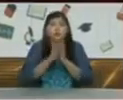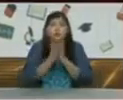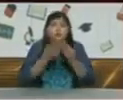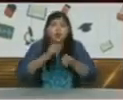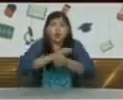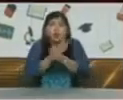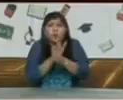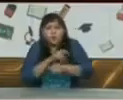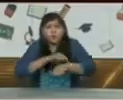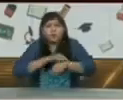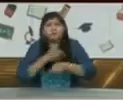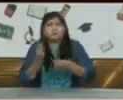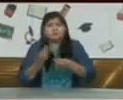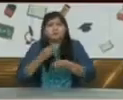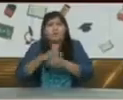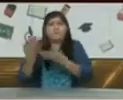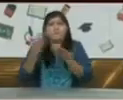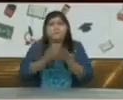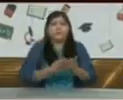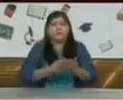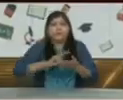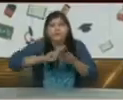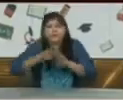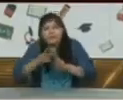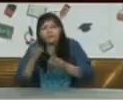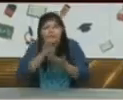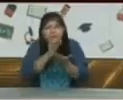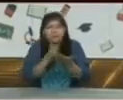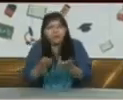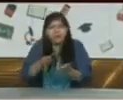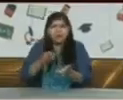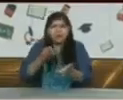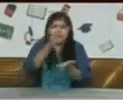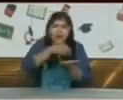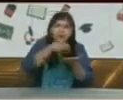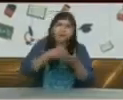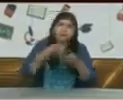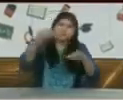थोड़ा समय मिल गया तो मैंने इसको थोड़ा इम्प्रूवमेंट भी किया है, कुछ